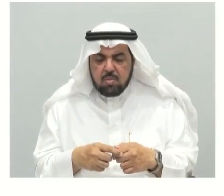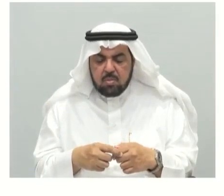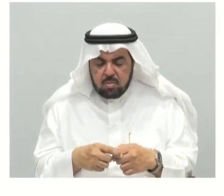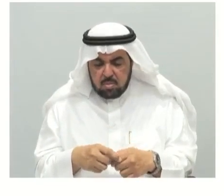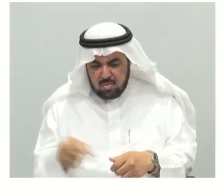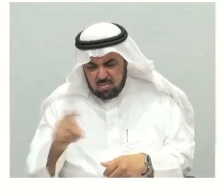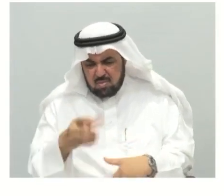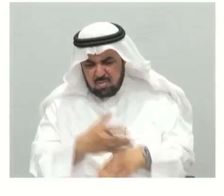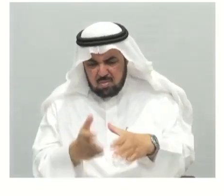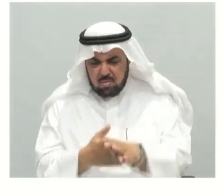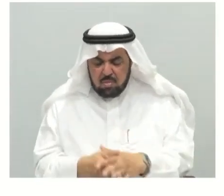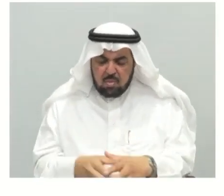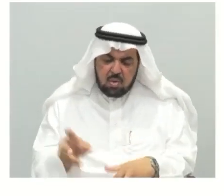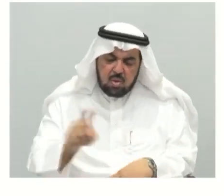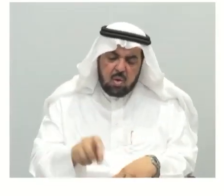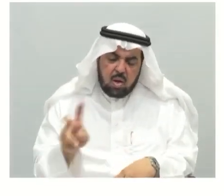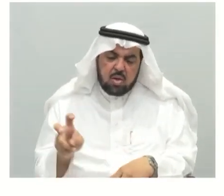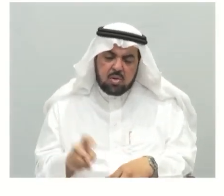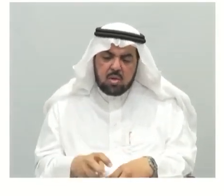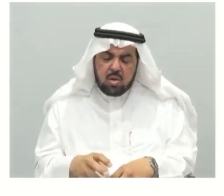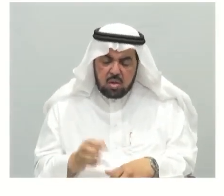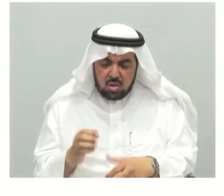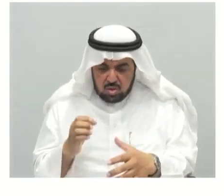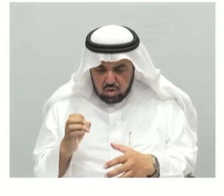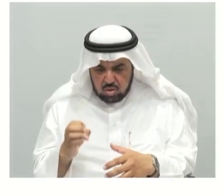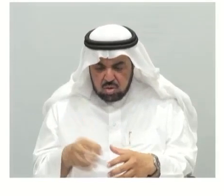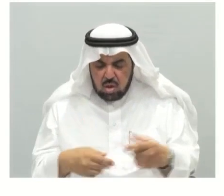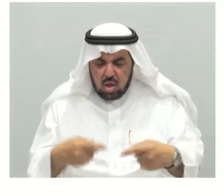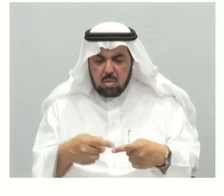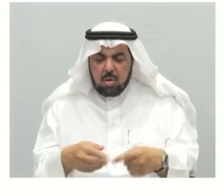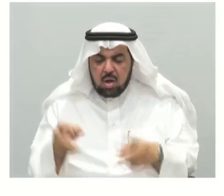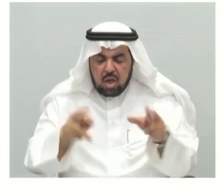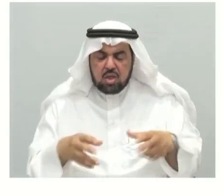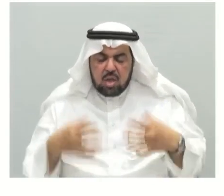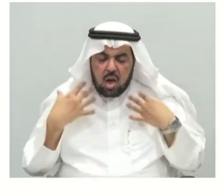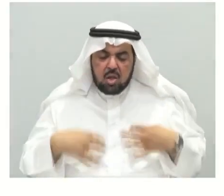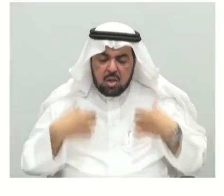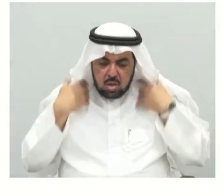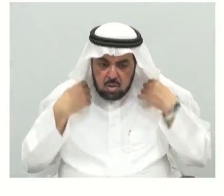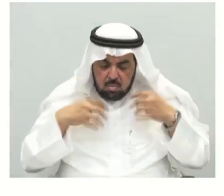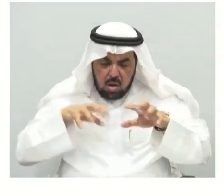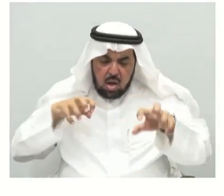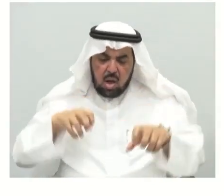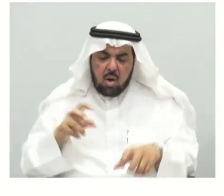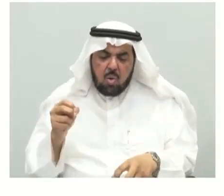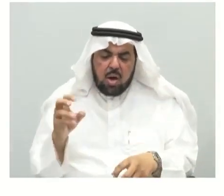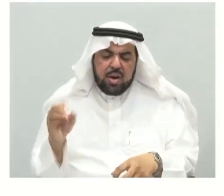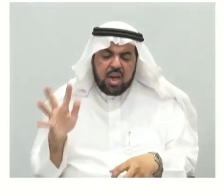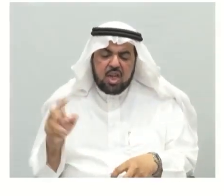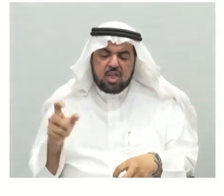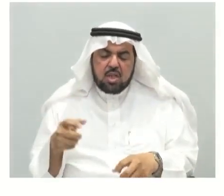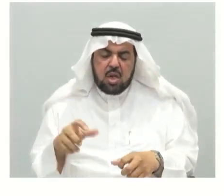الاسئله البنائيه في السؤال 20 اجابه قصيره قارن بين اشكال الجسم لحيوان قشري مائي